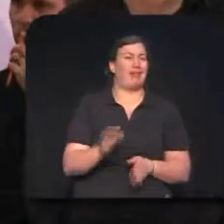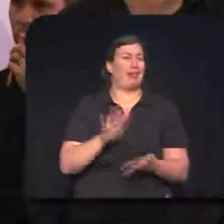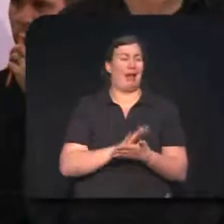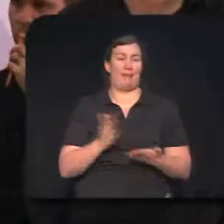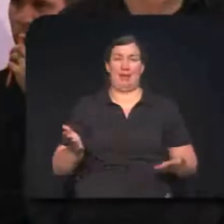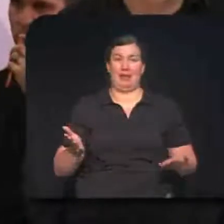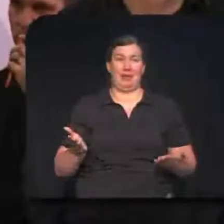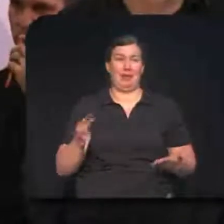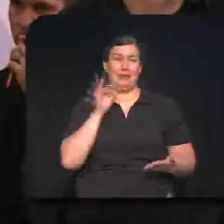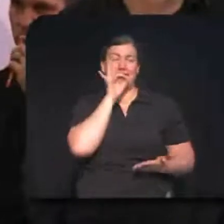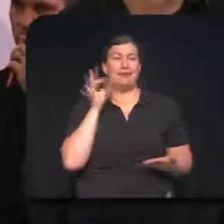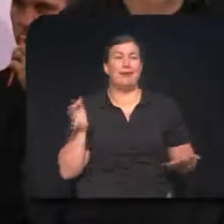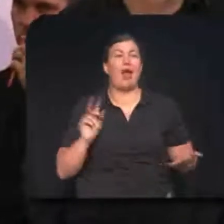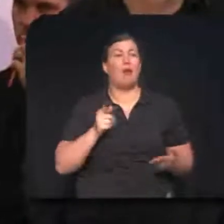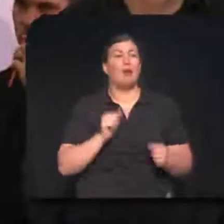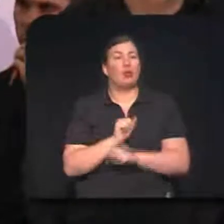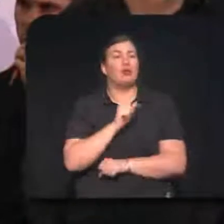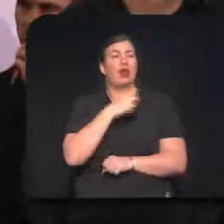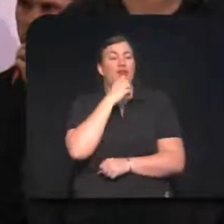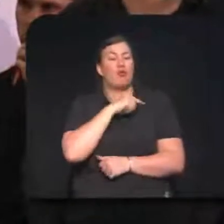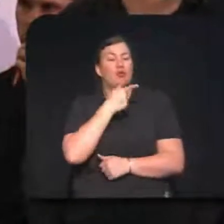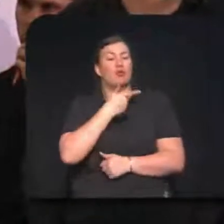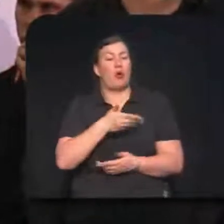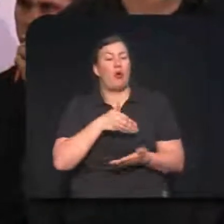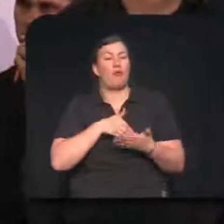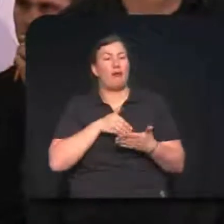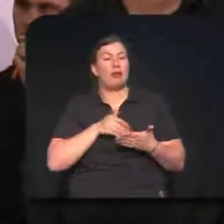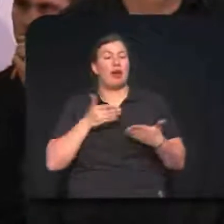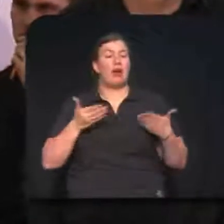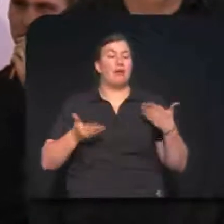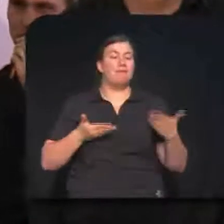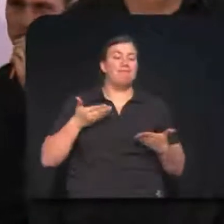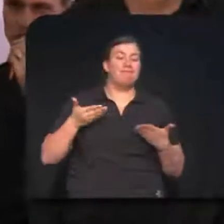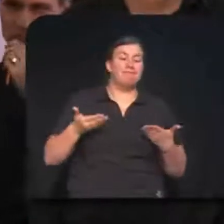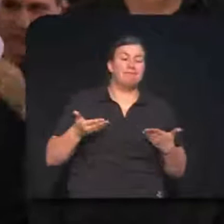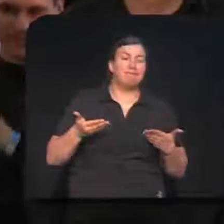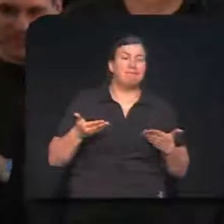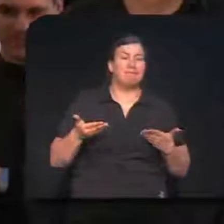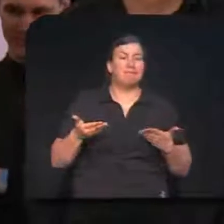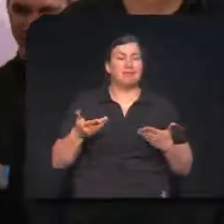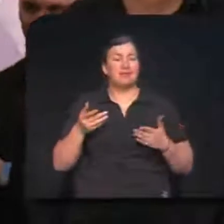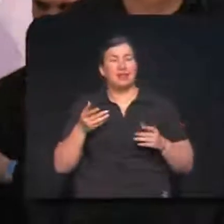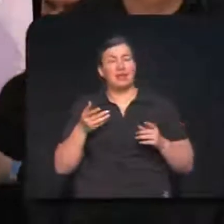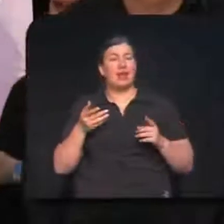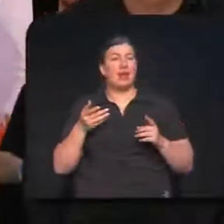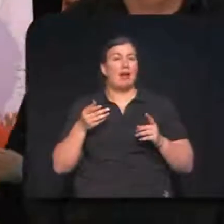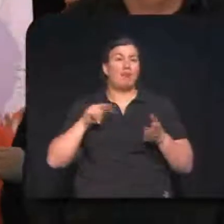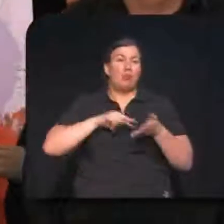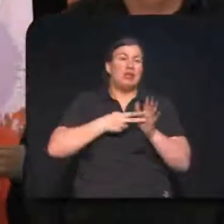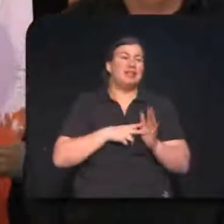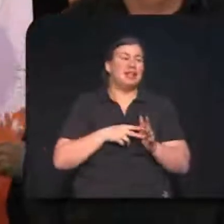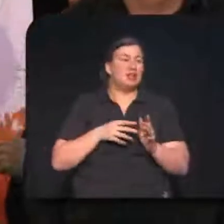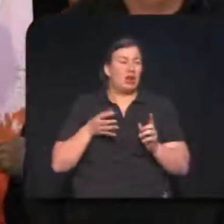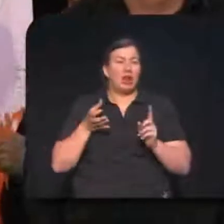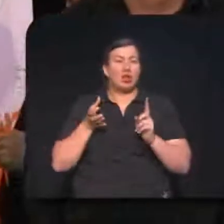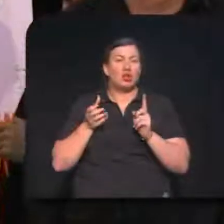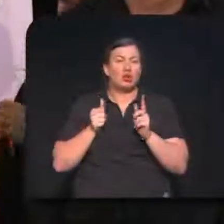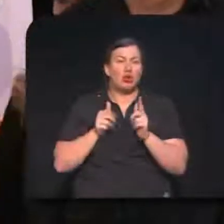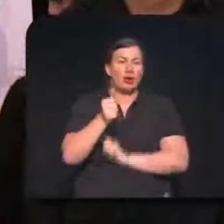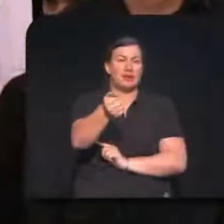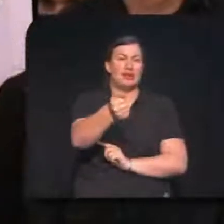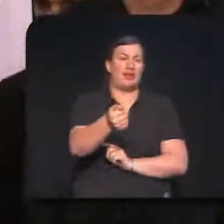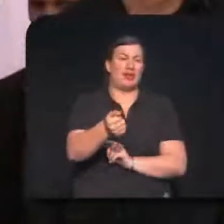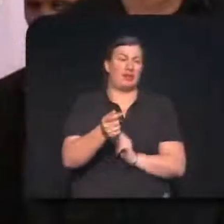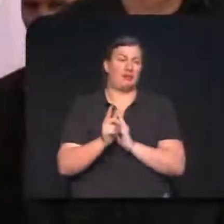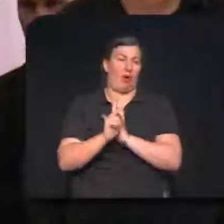uns nicht zur Nase sondern machen deutlich dass wir hier konsequente Politik verfolgen jetzt muss ich Schluss machen so